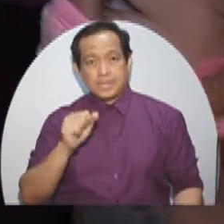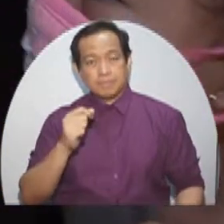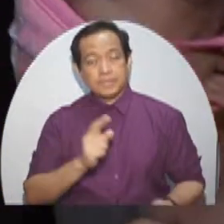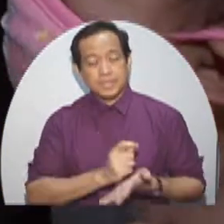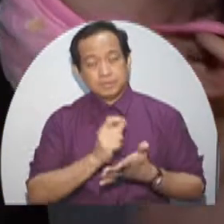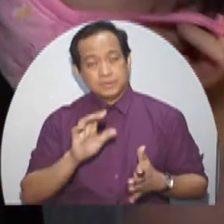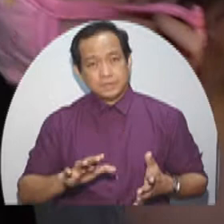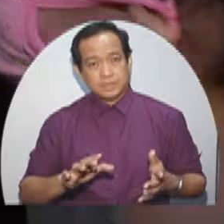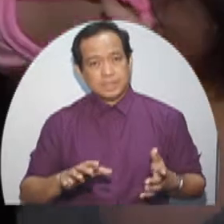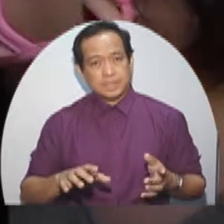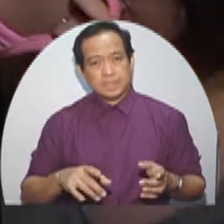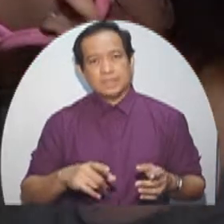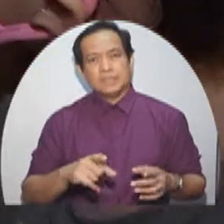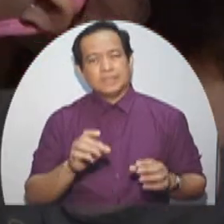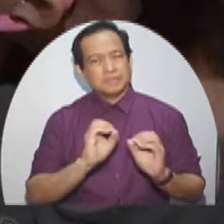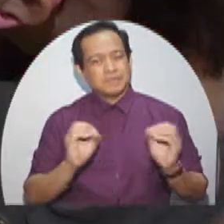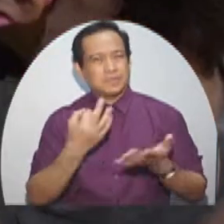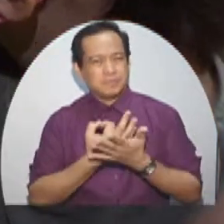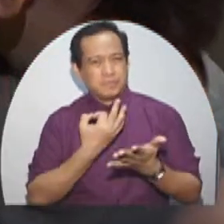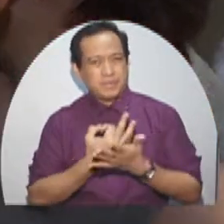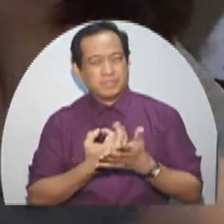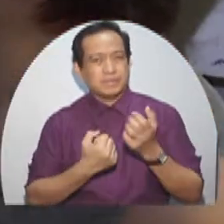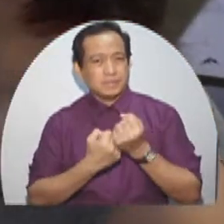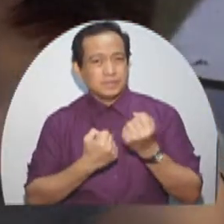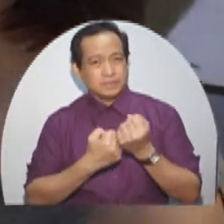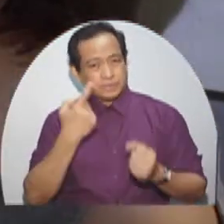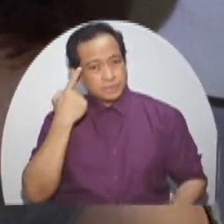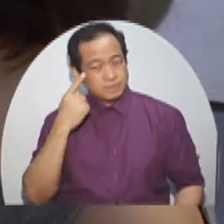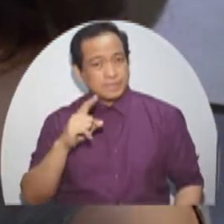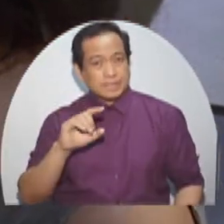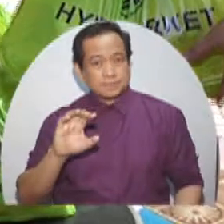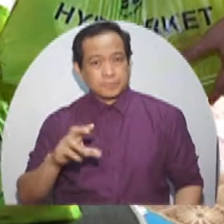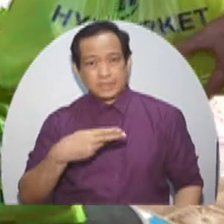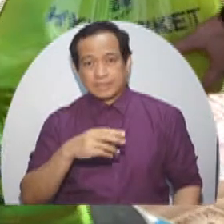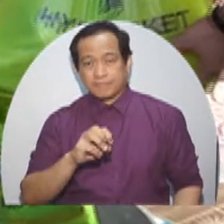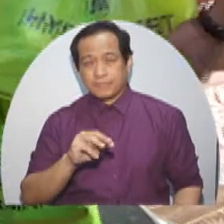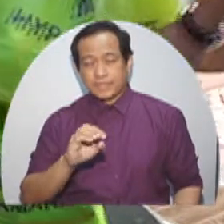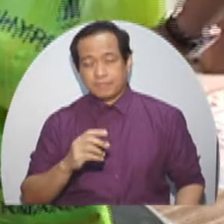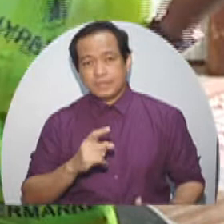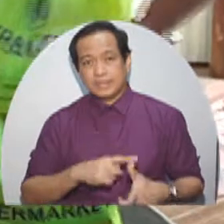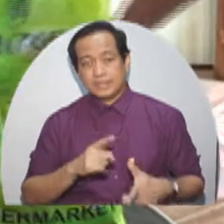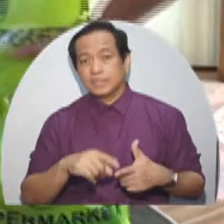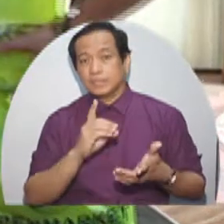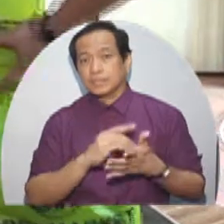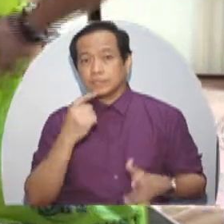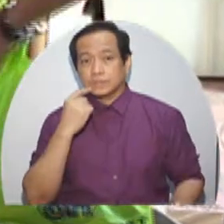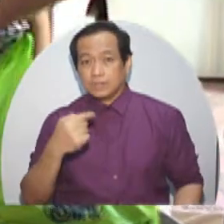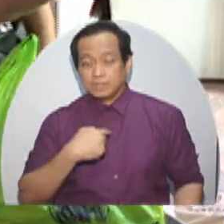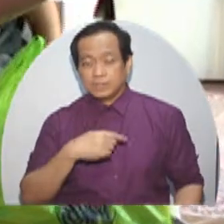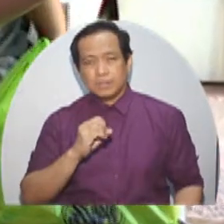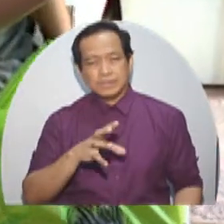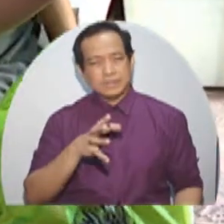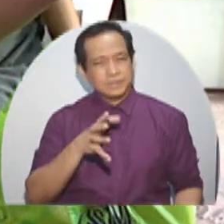nga daw yung bata. Ay sabi, wala po akong perang pang ano doon sa pagtikimo. Ano sa akin ng